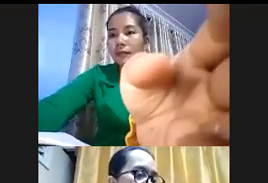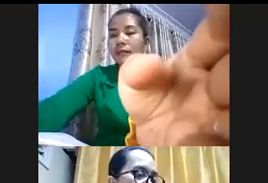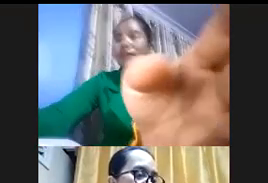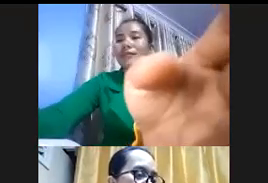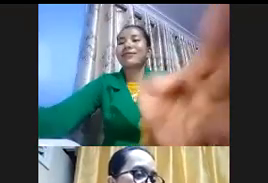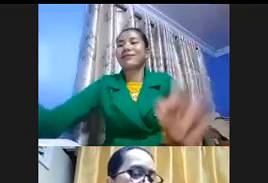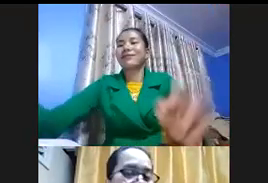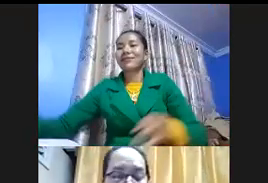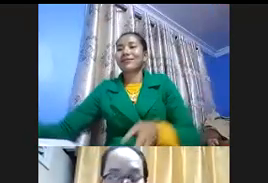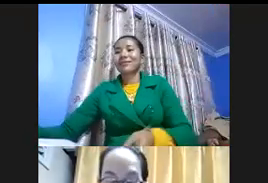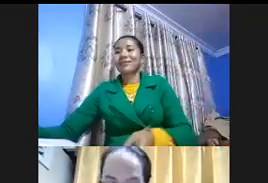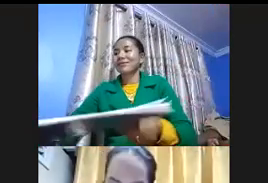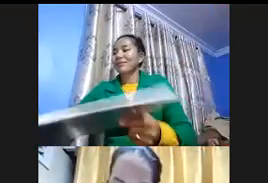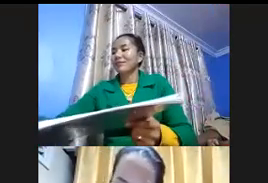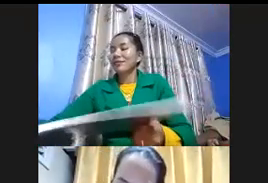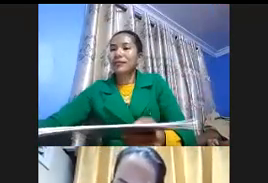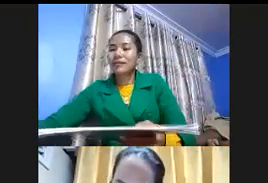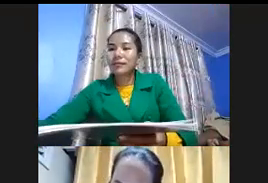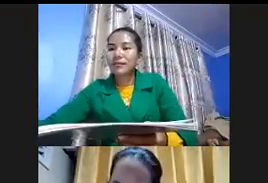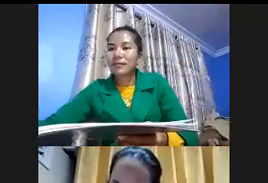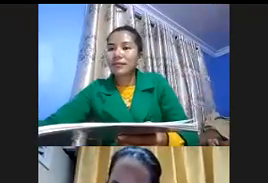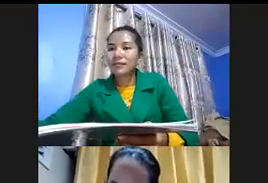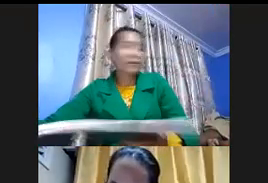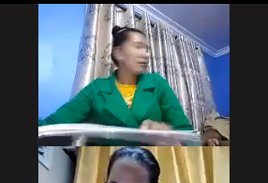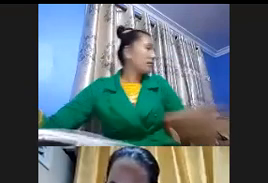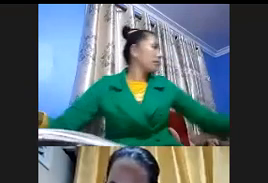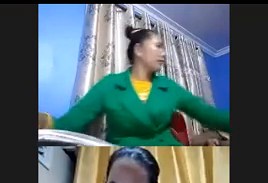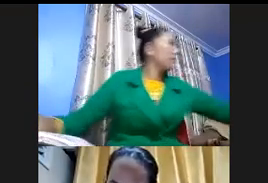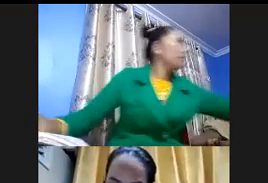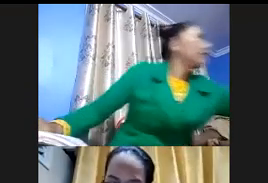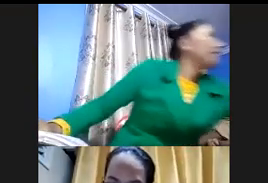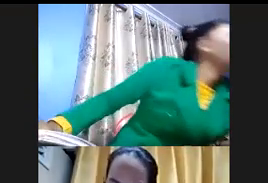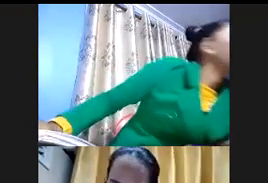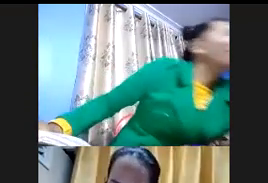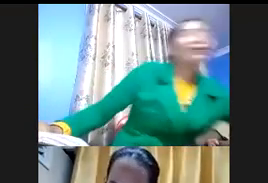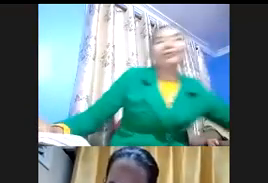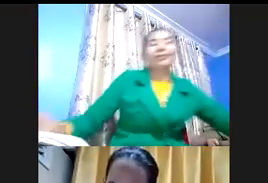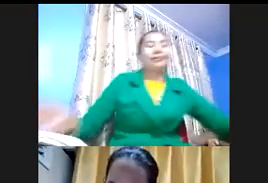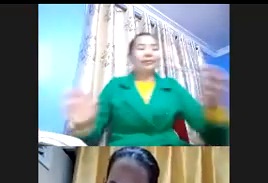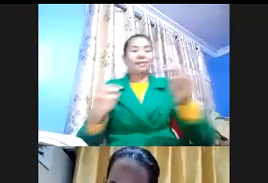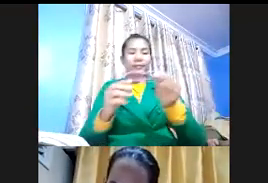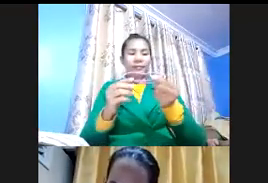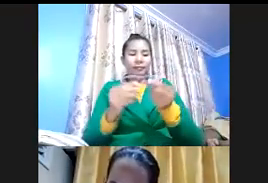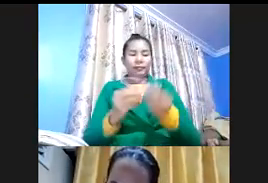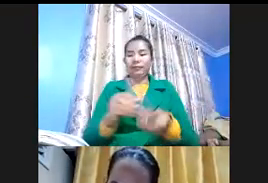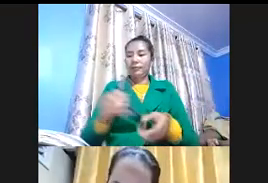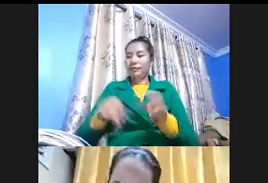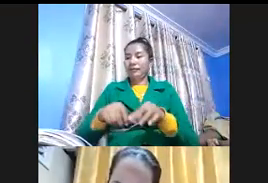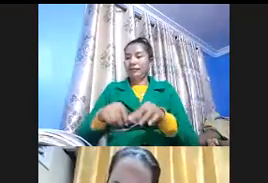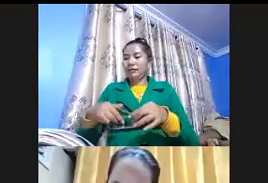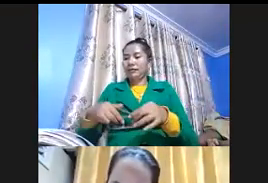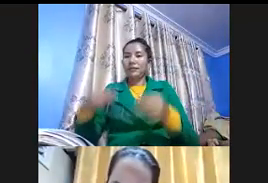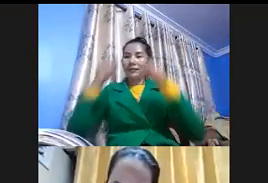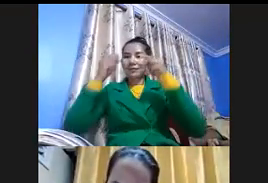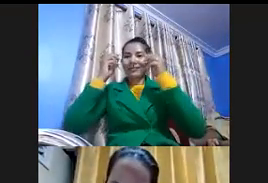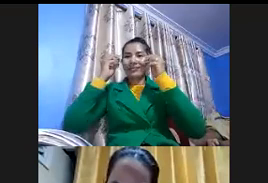tung ngợp chả đại sao ấy là sao nhóm đã cô đau thay nhóm cho ruông cam bị thi nặng chẳng nhóm trời tệ ngớp đã sợ tệ luôn này cái nào dân miên cô